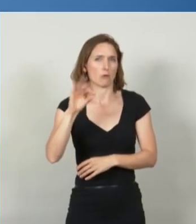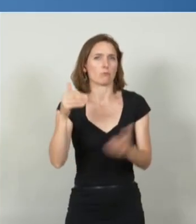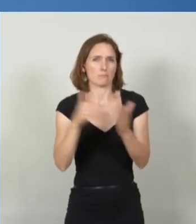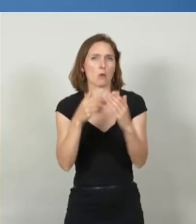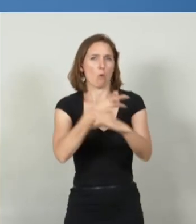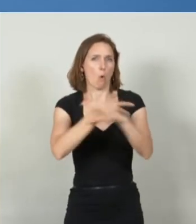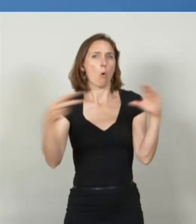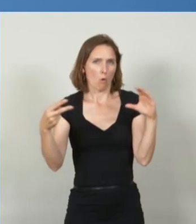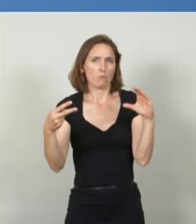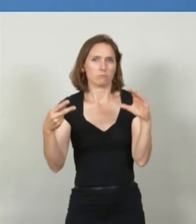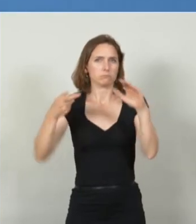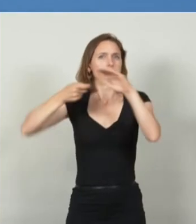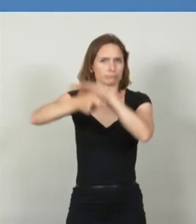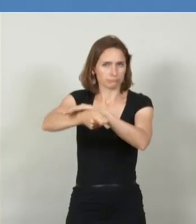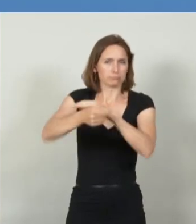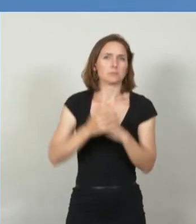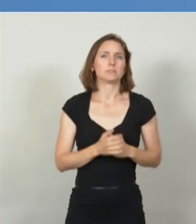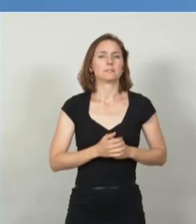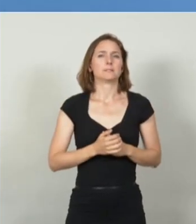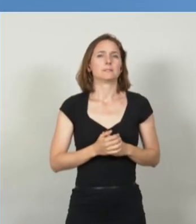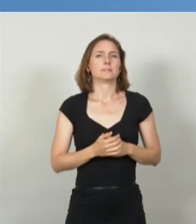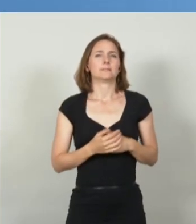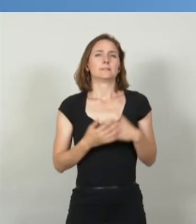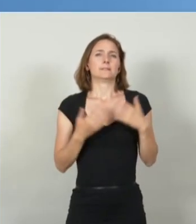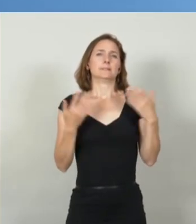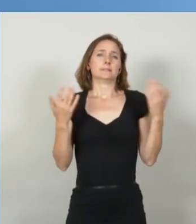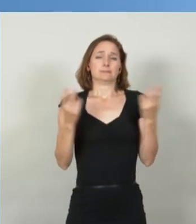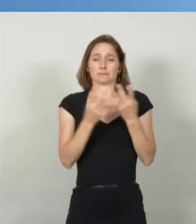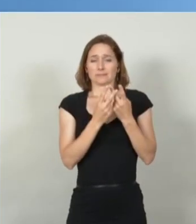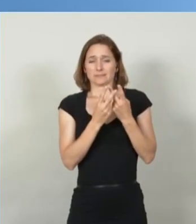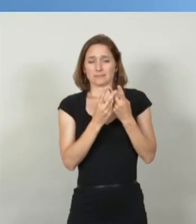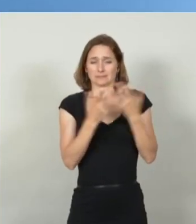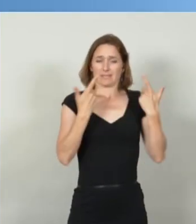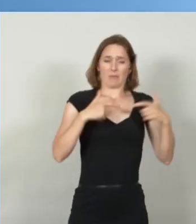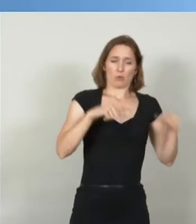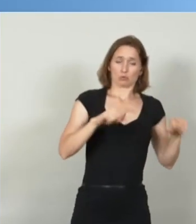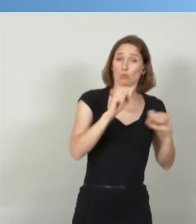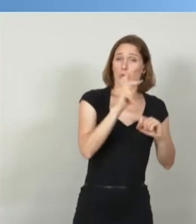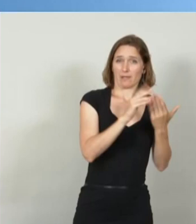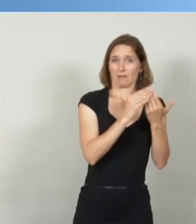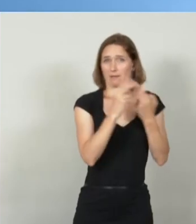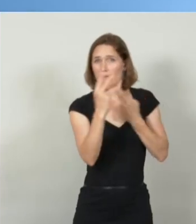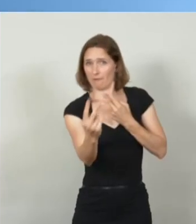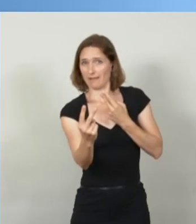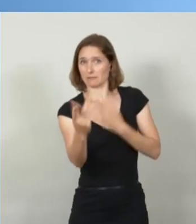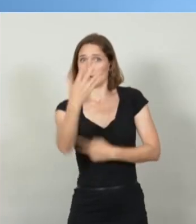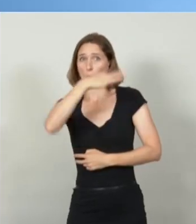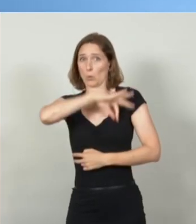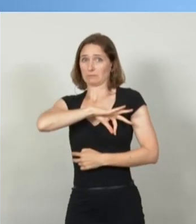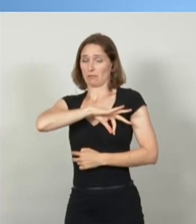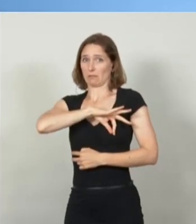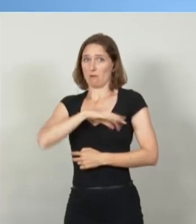excusez-moi et donc on n'a pas en face des dépenses toutes les recettes et l'écart de